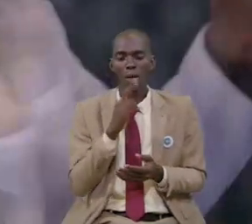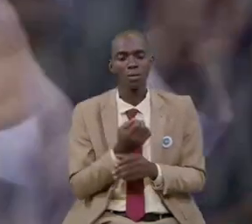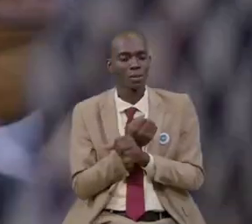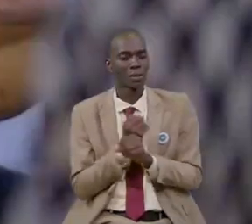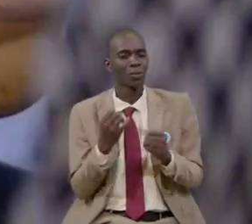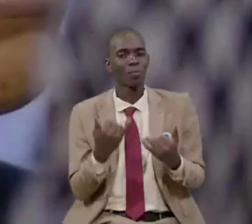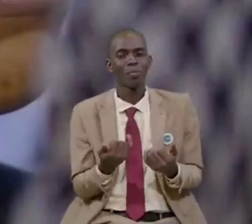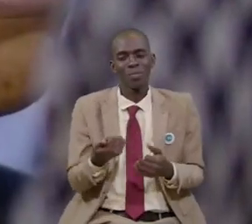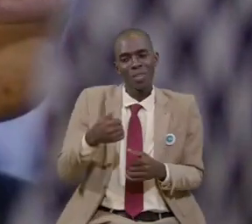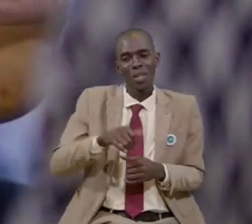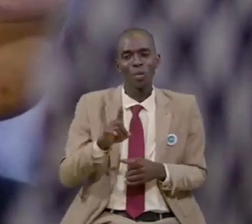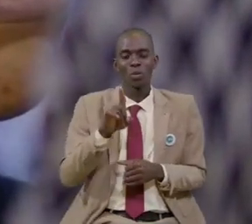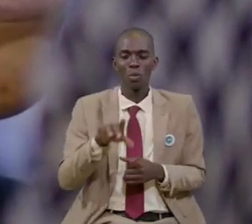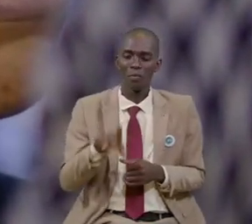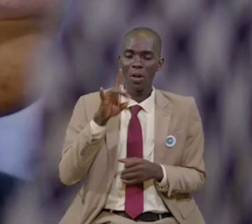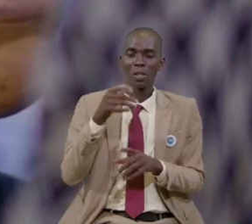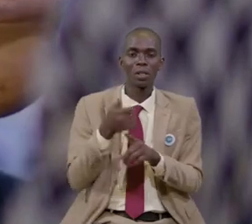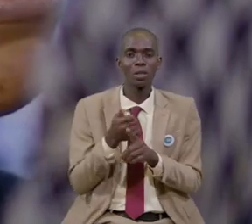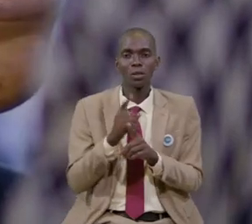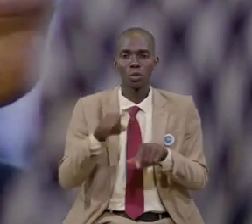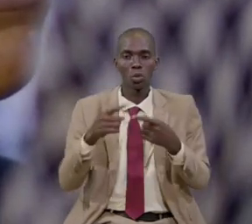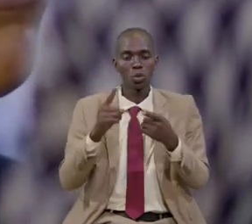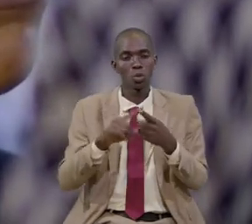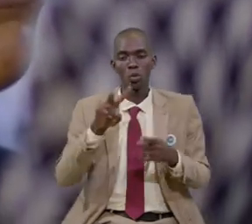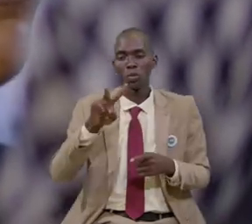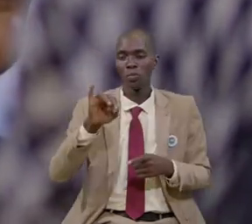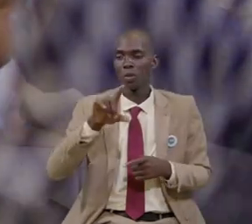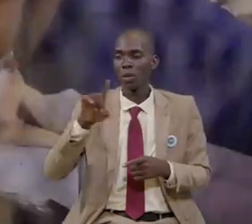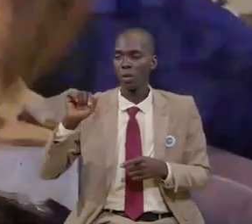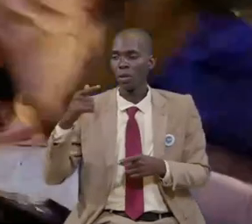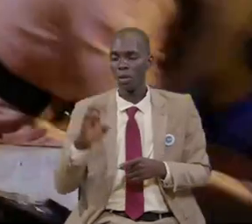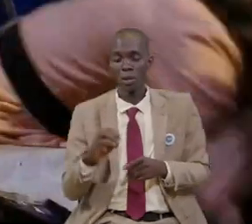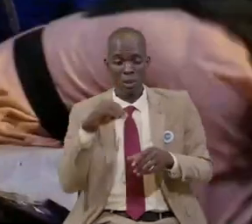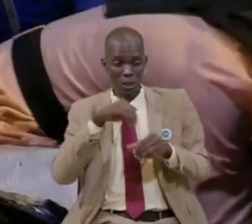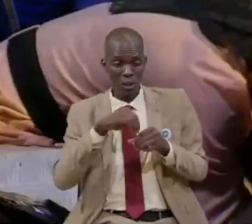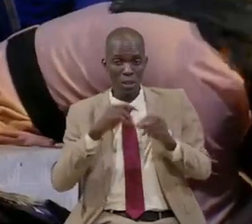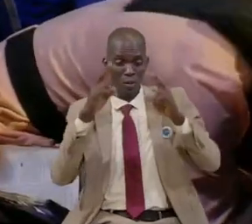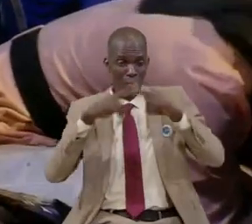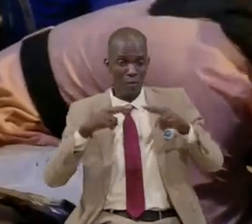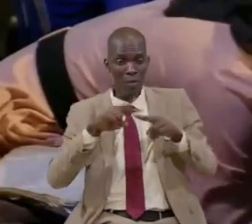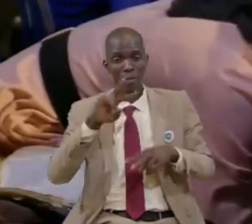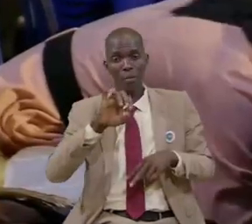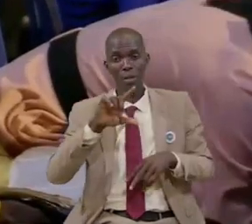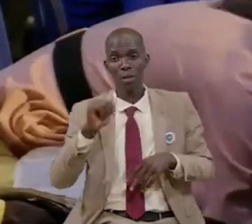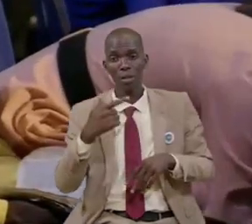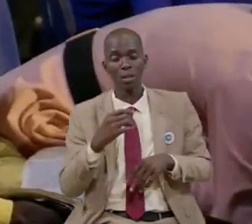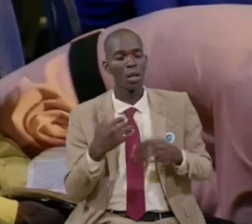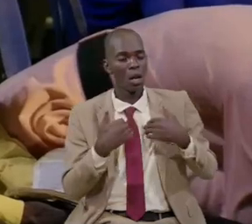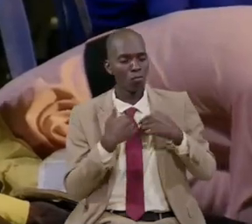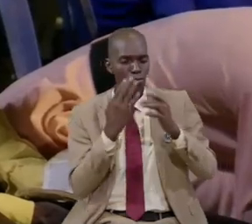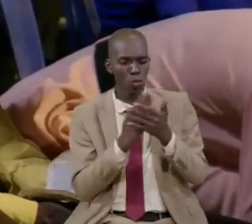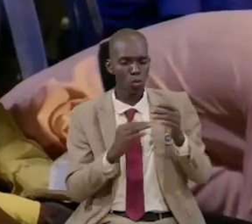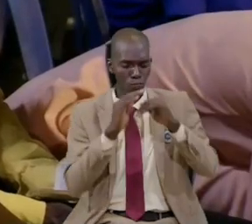trouvez, vous allez au village, il adorait l'idole du village. Vous n'êtes plus avec eux parce